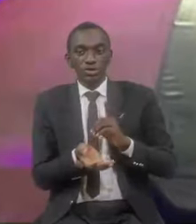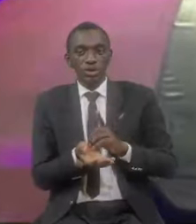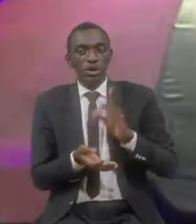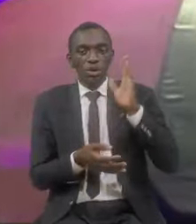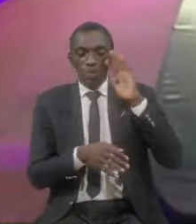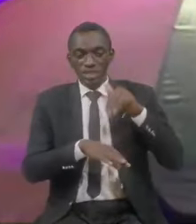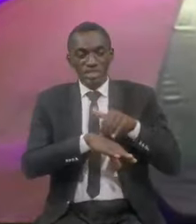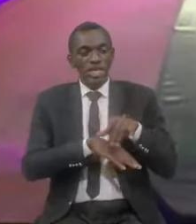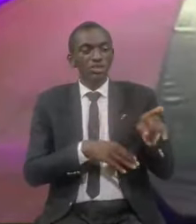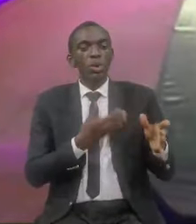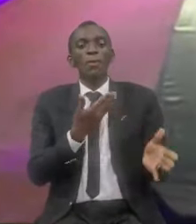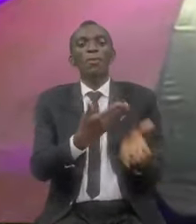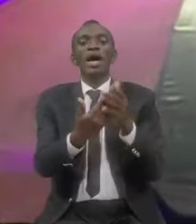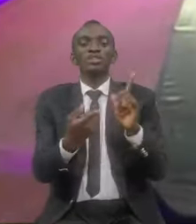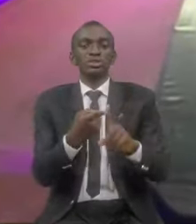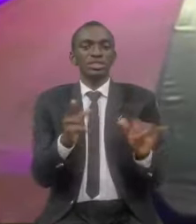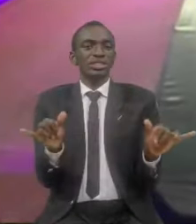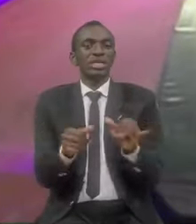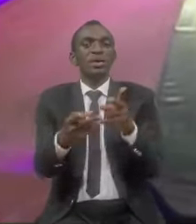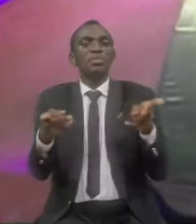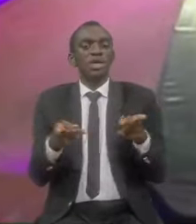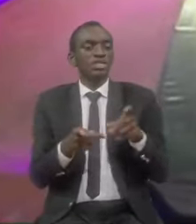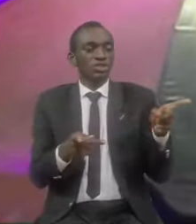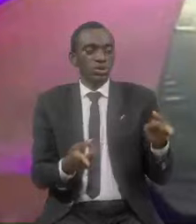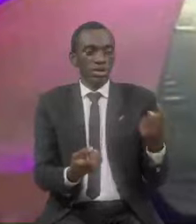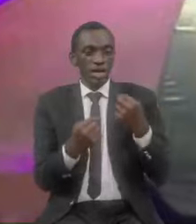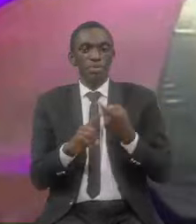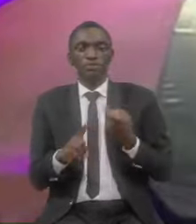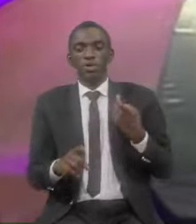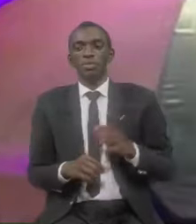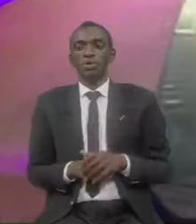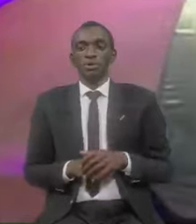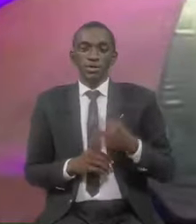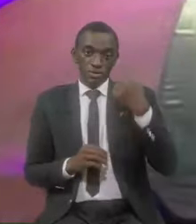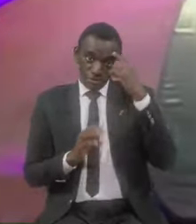on vous envoie au même endroit d'où vous êtes venu.